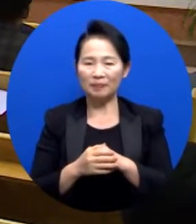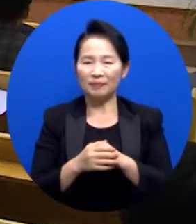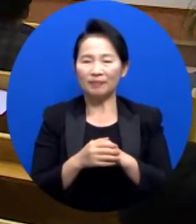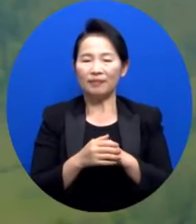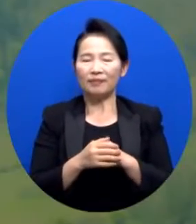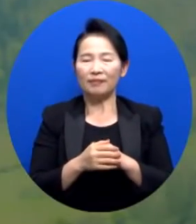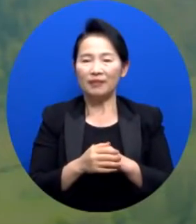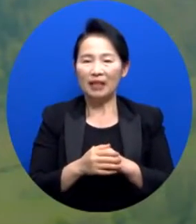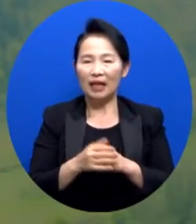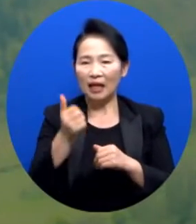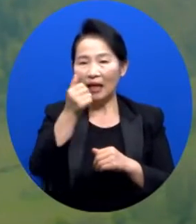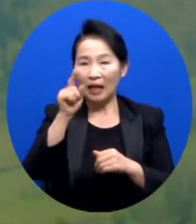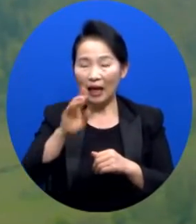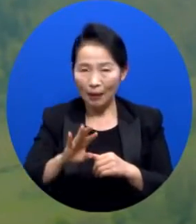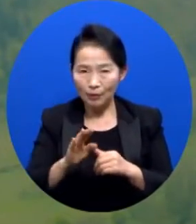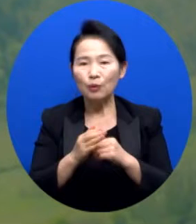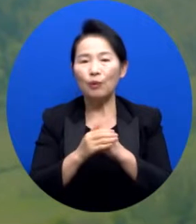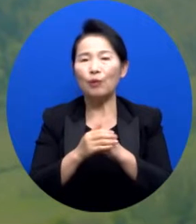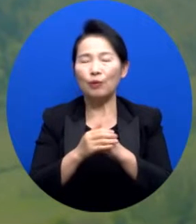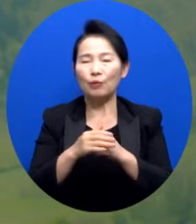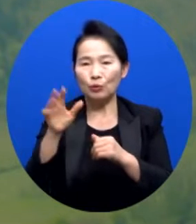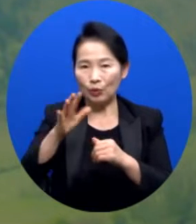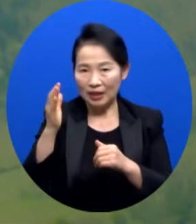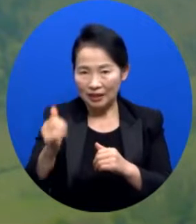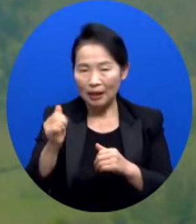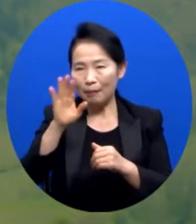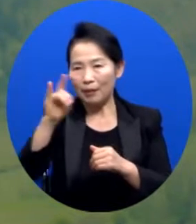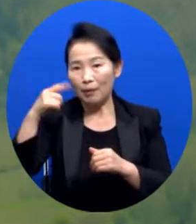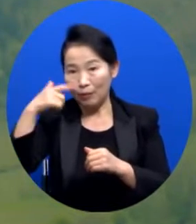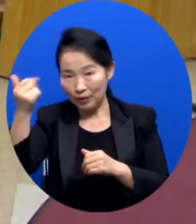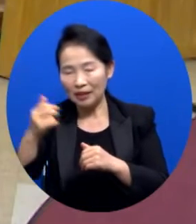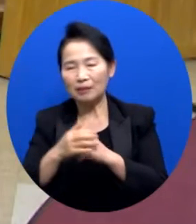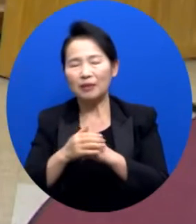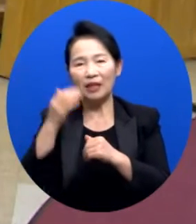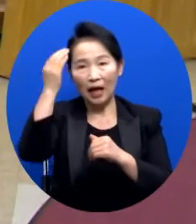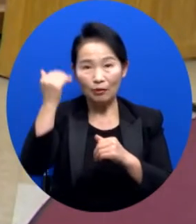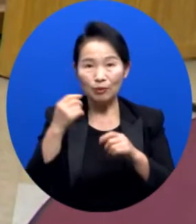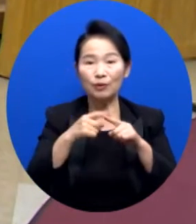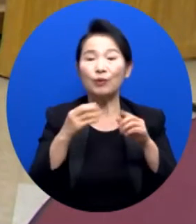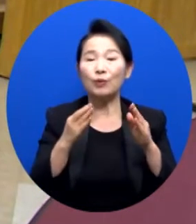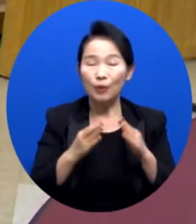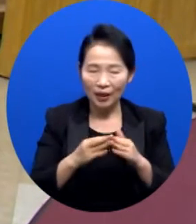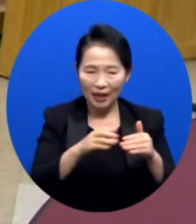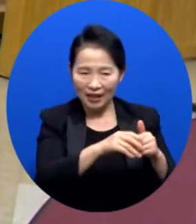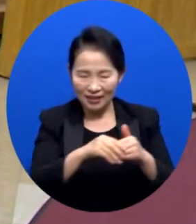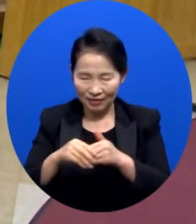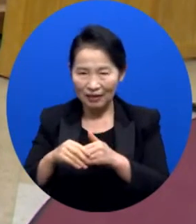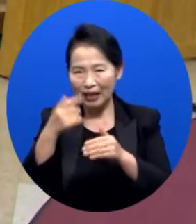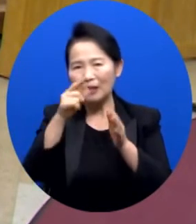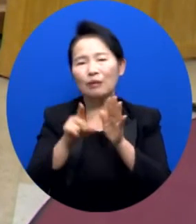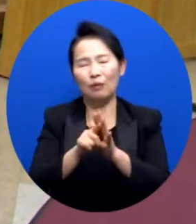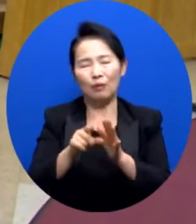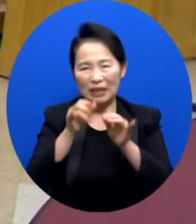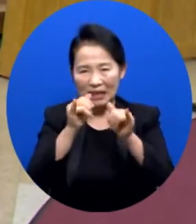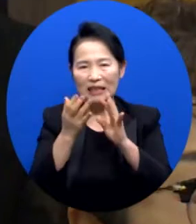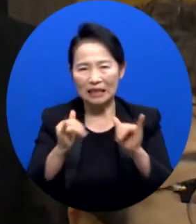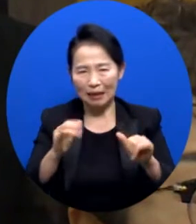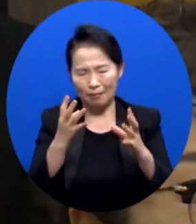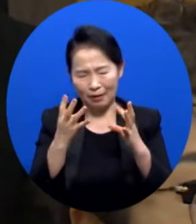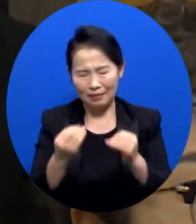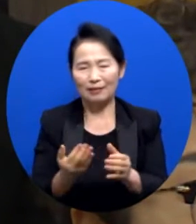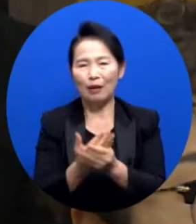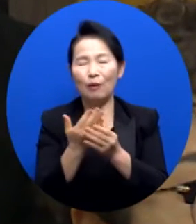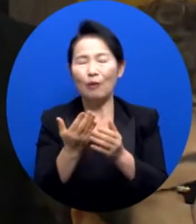장로 의 합동 총회장 배광 신목 센 한국교회를 이끌어갈 기독 인재들이 많이 배출 되었으면 좋겠다며